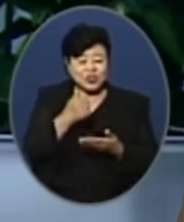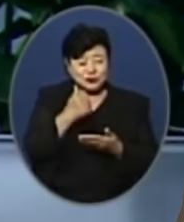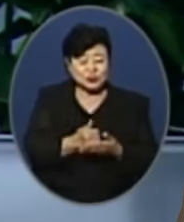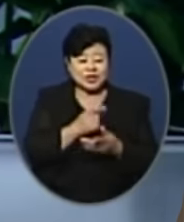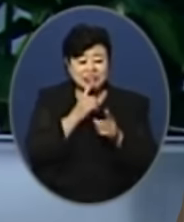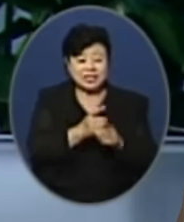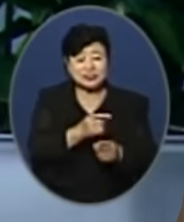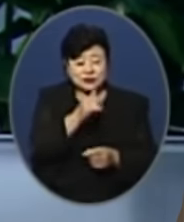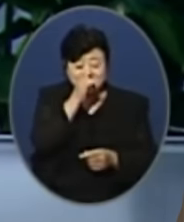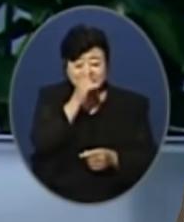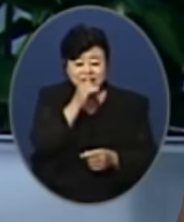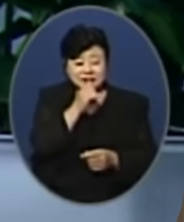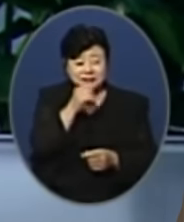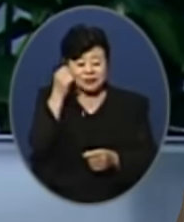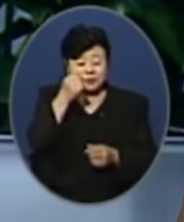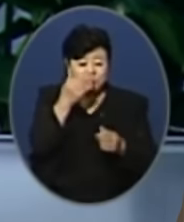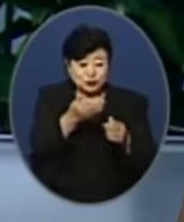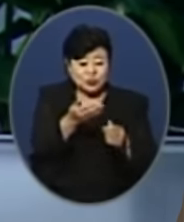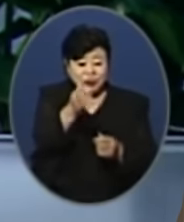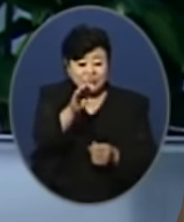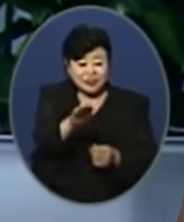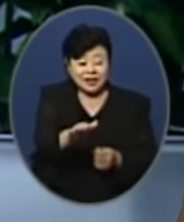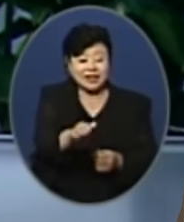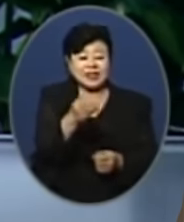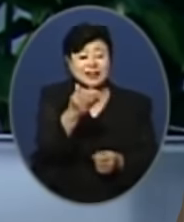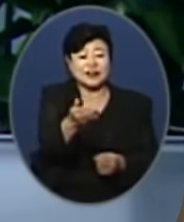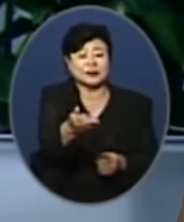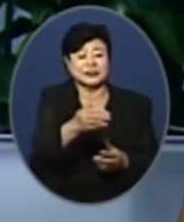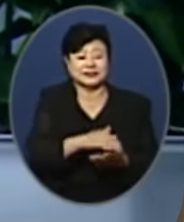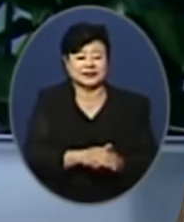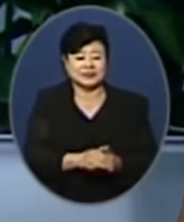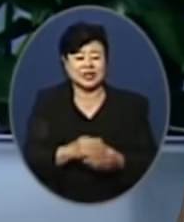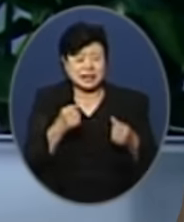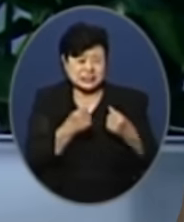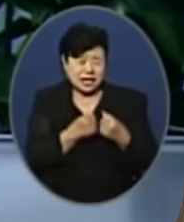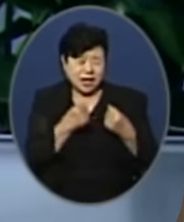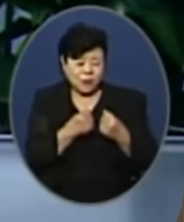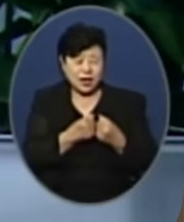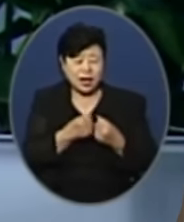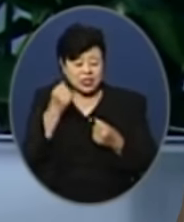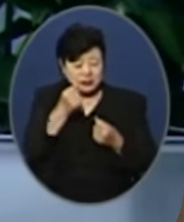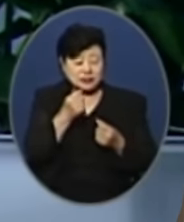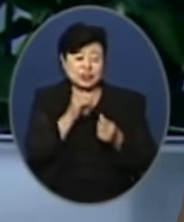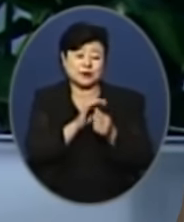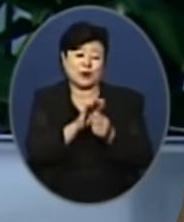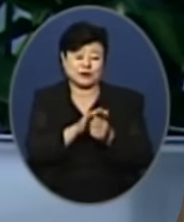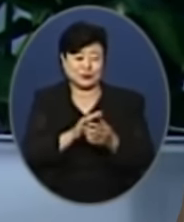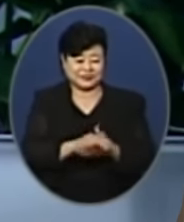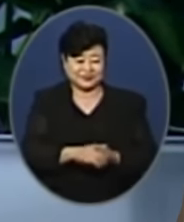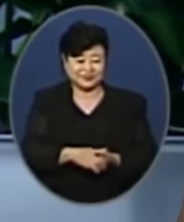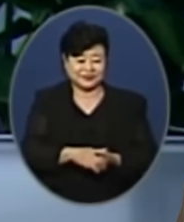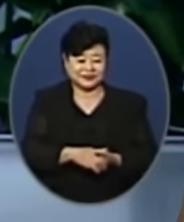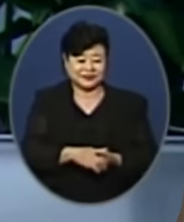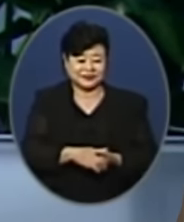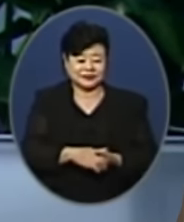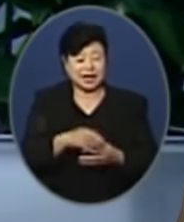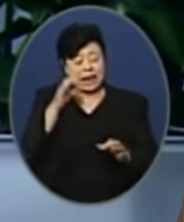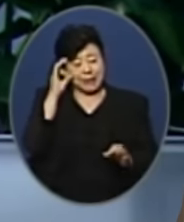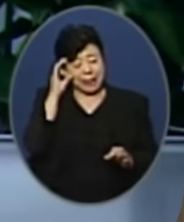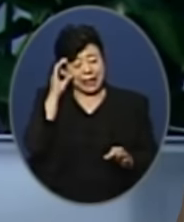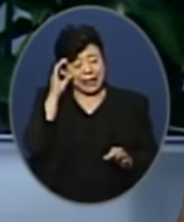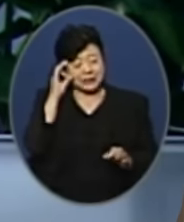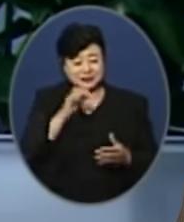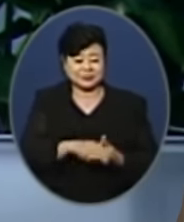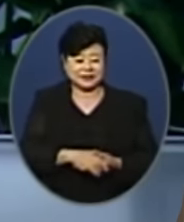죄를 이길 수 있는 힘을 성령이 주시지만은 여러분이 싸워야 성령이 역사해 주시는 것입니다. 가만히